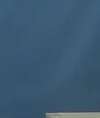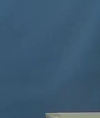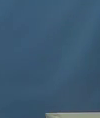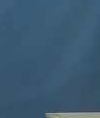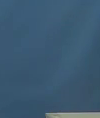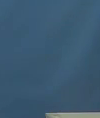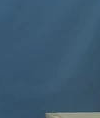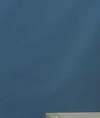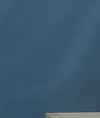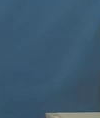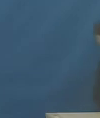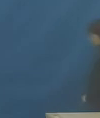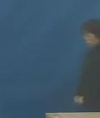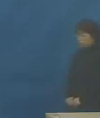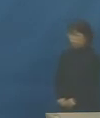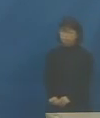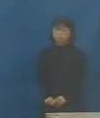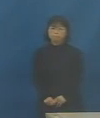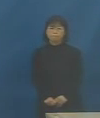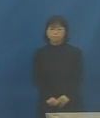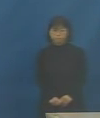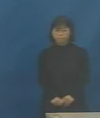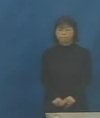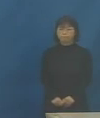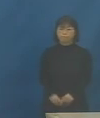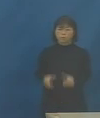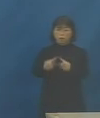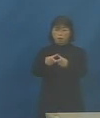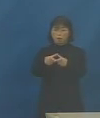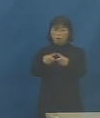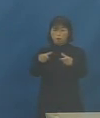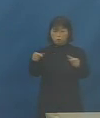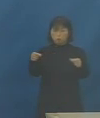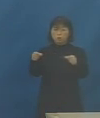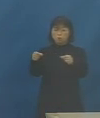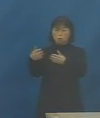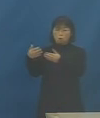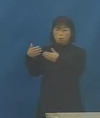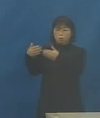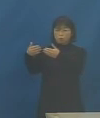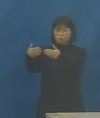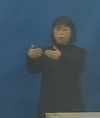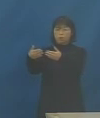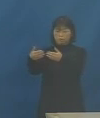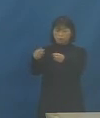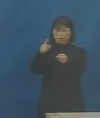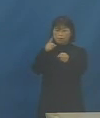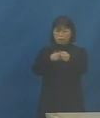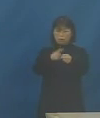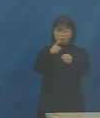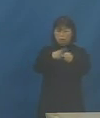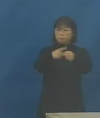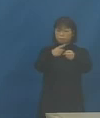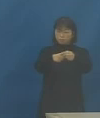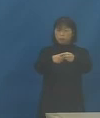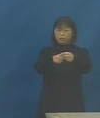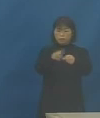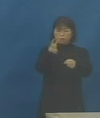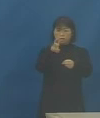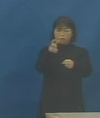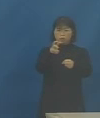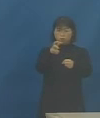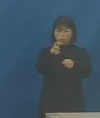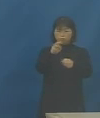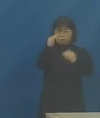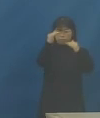国両方がネジ進行で4235に切り替えてくるのと合わせて年次進行で30人学級に守っていこうと